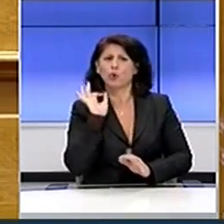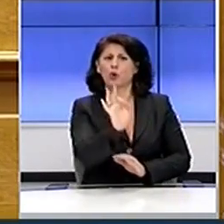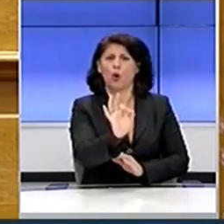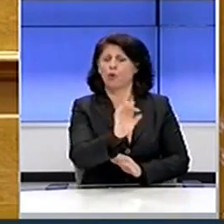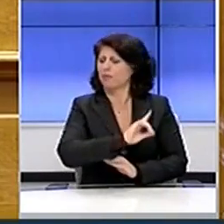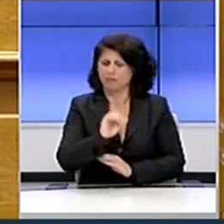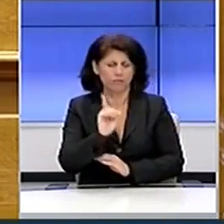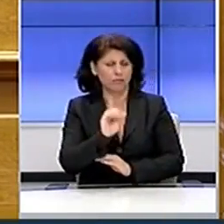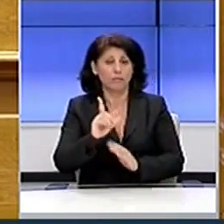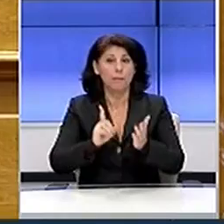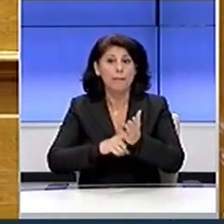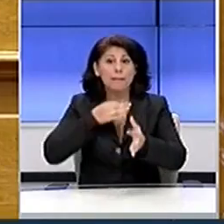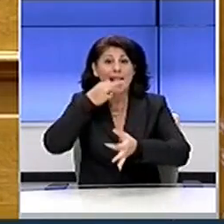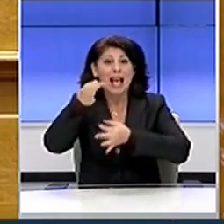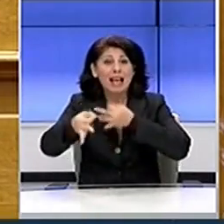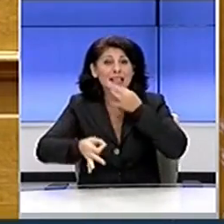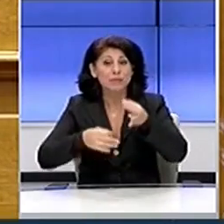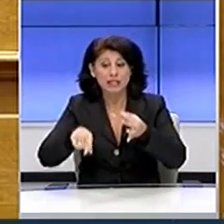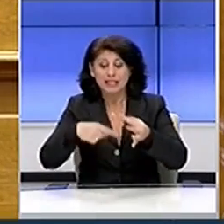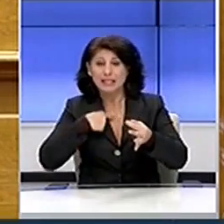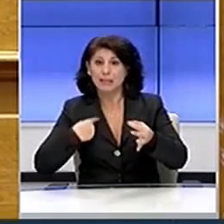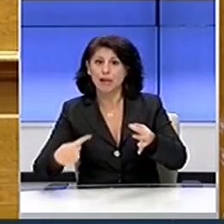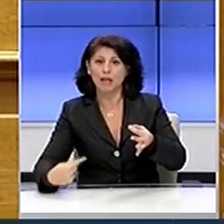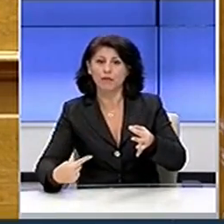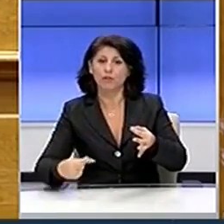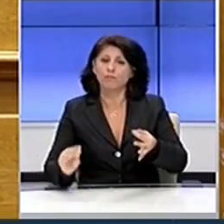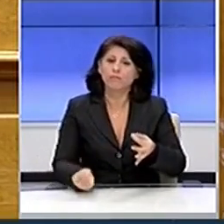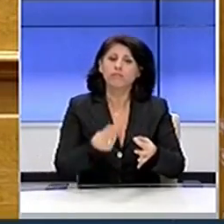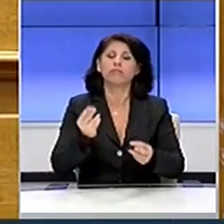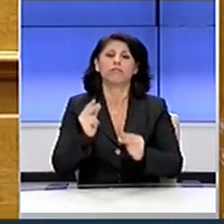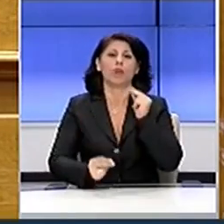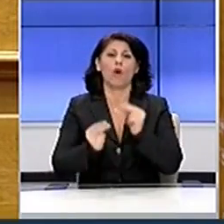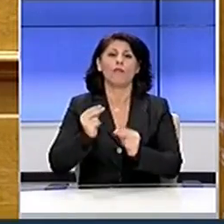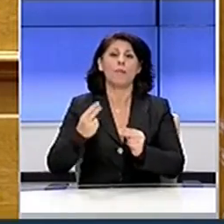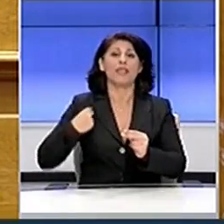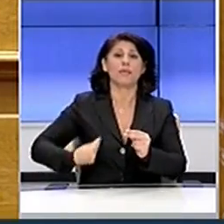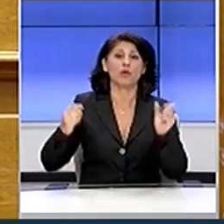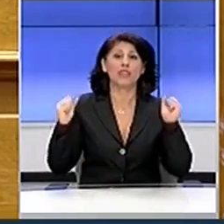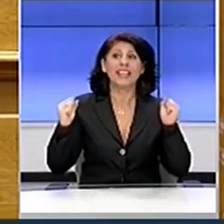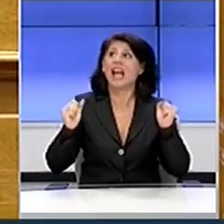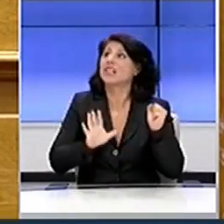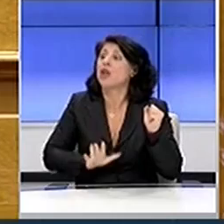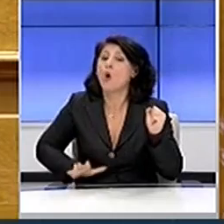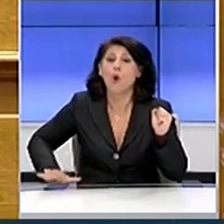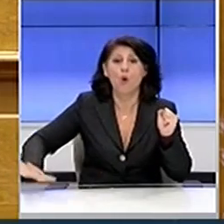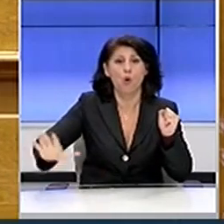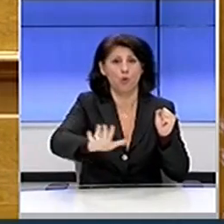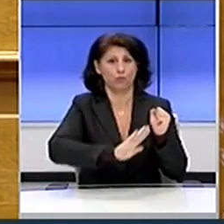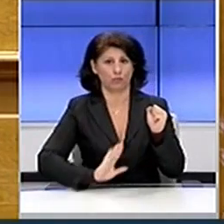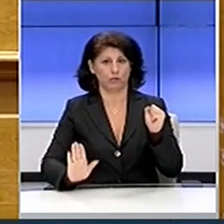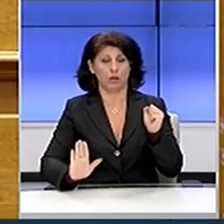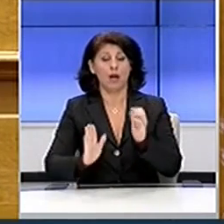για να εξηγήσουμε στην κοινωνία ότι αυτές οι συμπεριφορές δημιουργούν πρόβλημα δημόσιας υγείας σε όλους. Και θα ήθελα, σας παρακαλώ